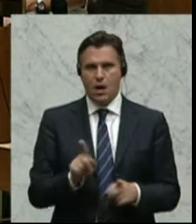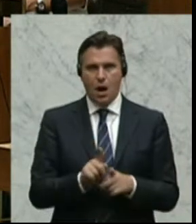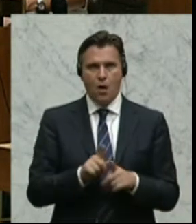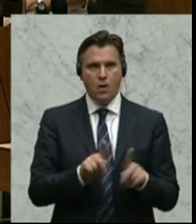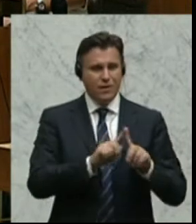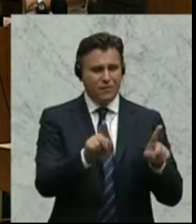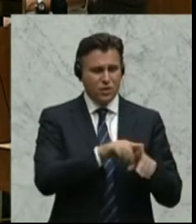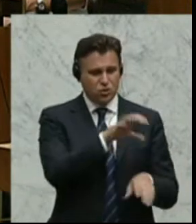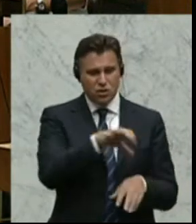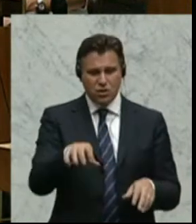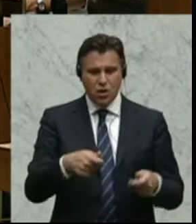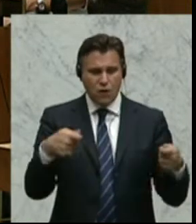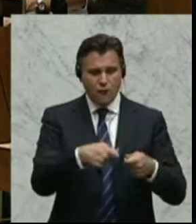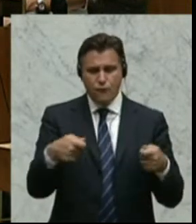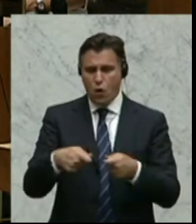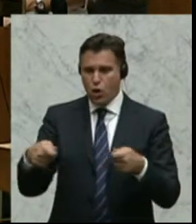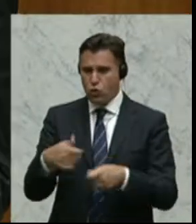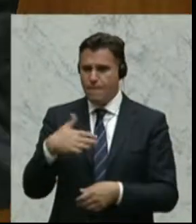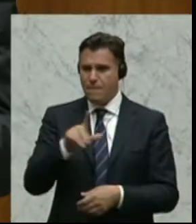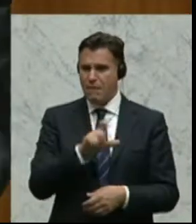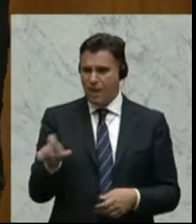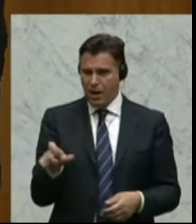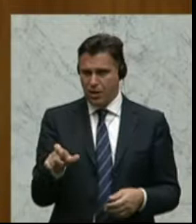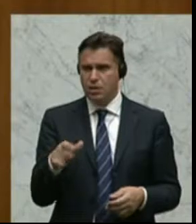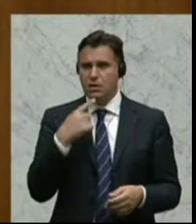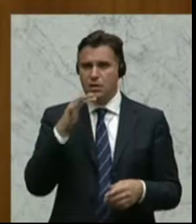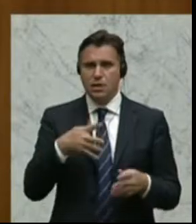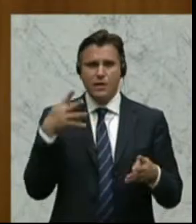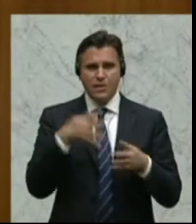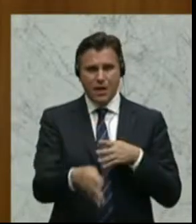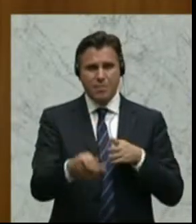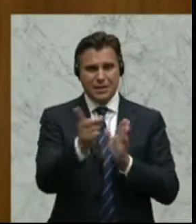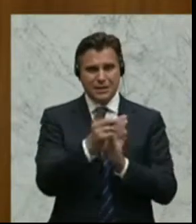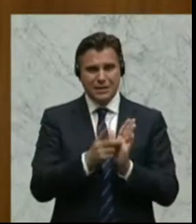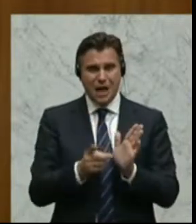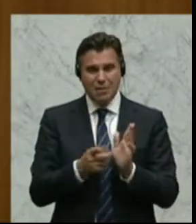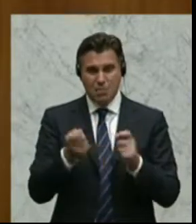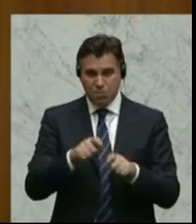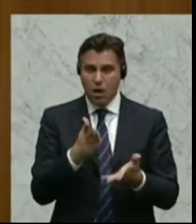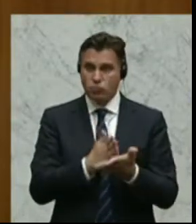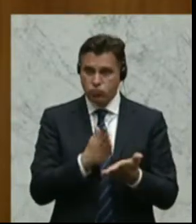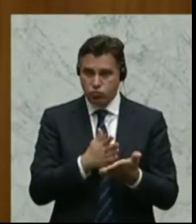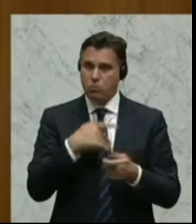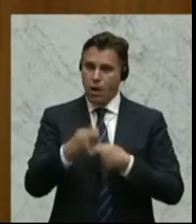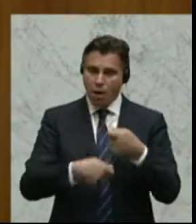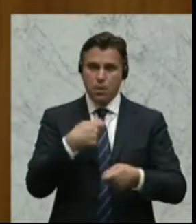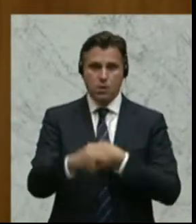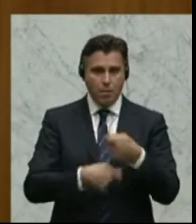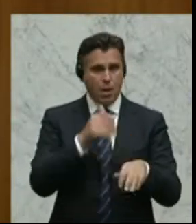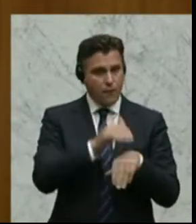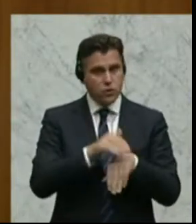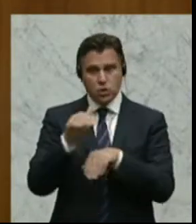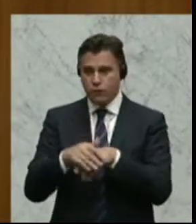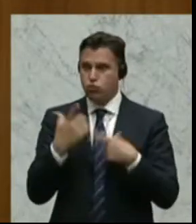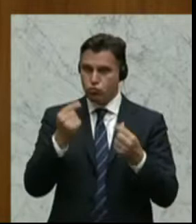ein besonderes Thema. Wir haben eine Transparenzdatenbank, die jetzt langsam beginnt zu arbeiten in der Richtung, dass wir Doppelgleisigkeiten auch feststellen